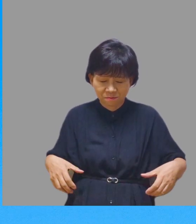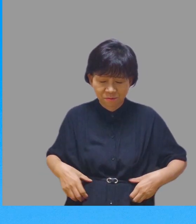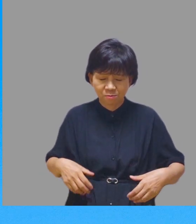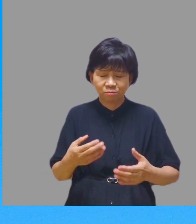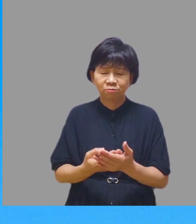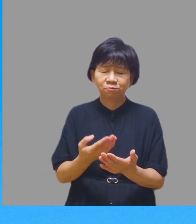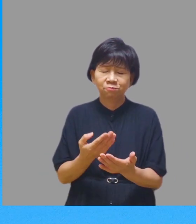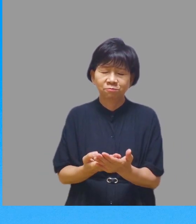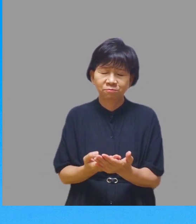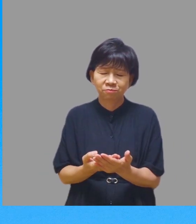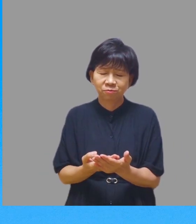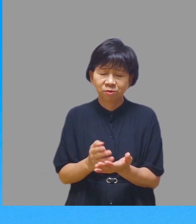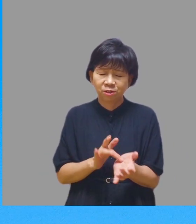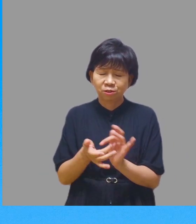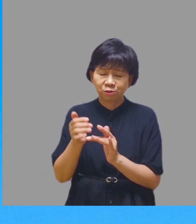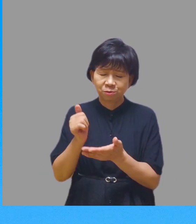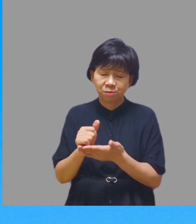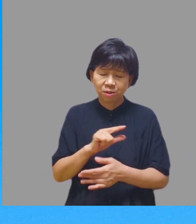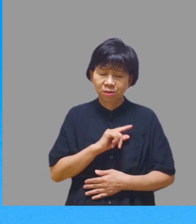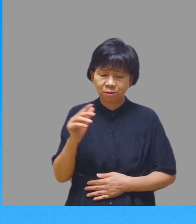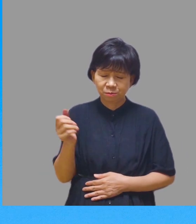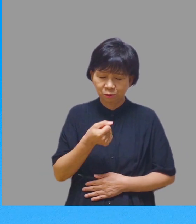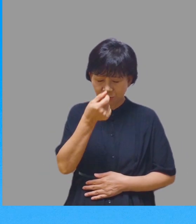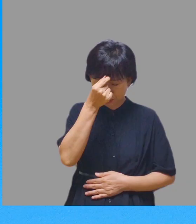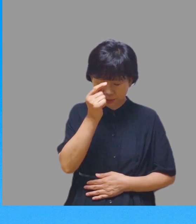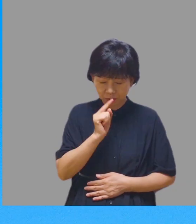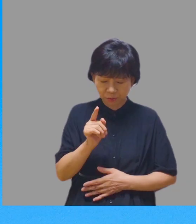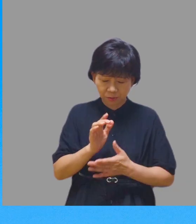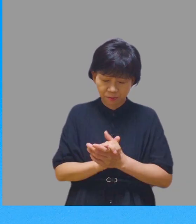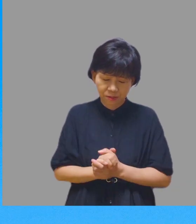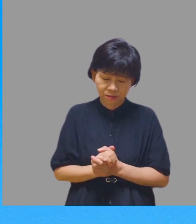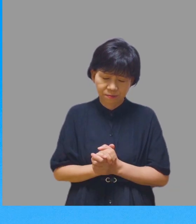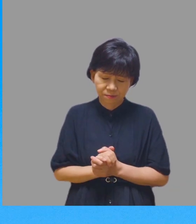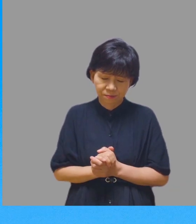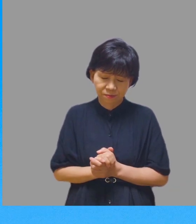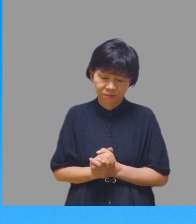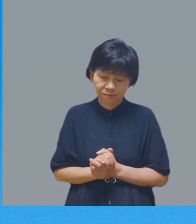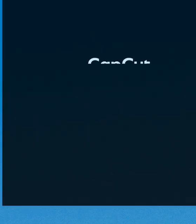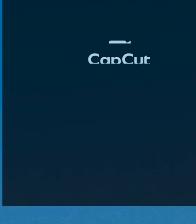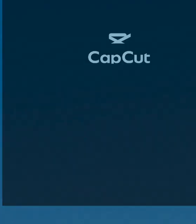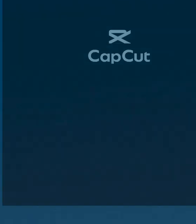가지게 하여 주시옵소서. 예수님의 이름으로 기도드립니다. 아멘.